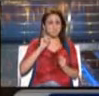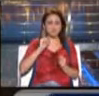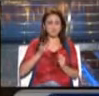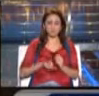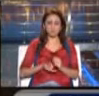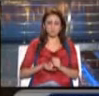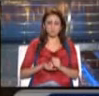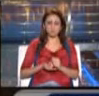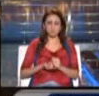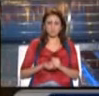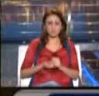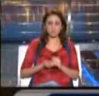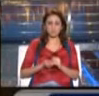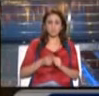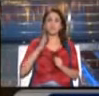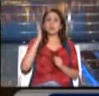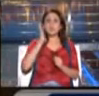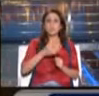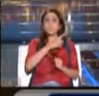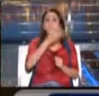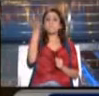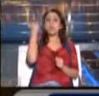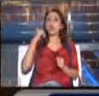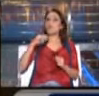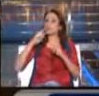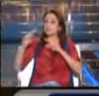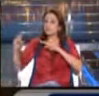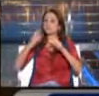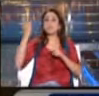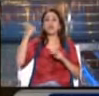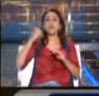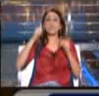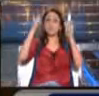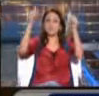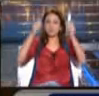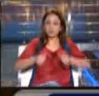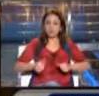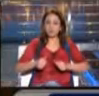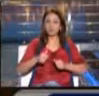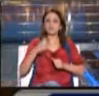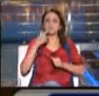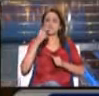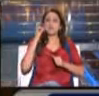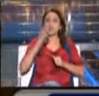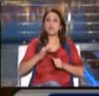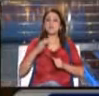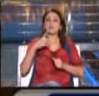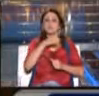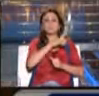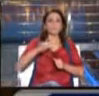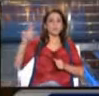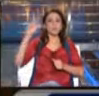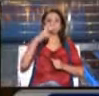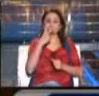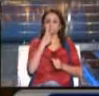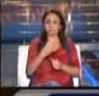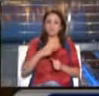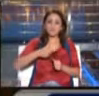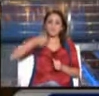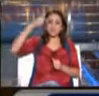القرار الوحيد اللي الامور دي تتلم كلها من اول، لو كان اصدر قرار من اول يوم واحد كده صاحب شخصية صاحب رؤية صاحب